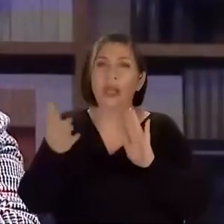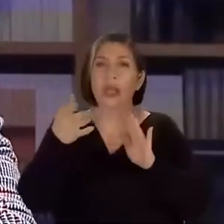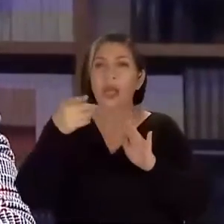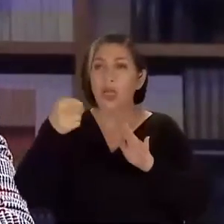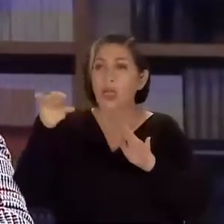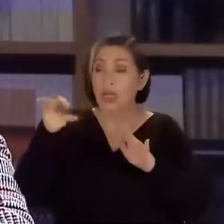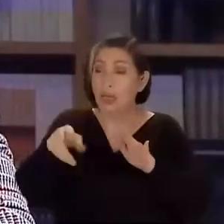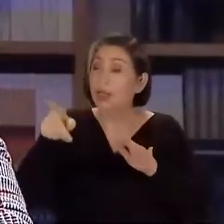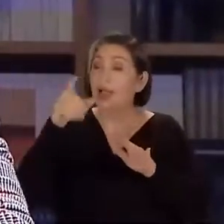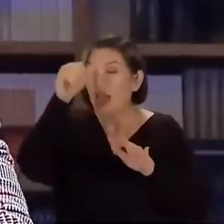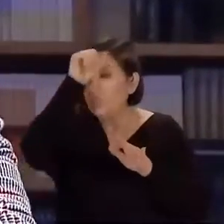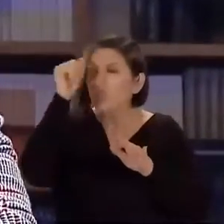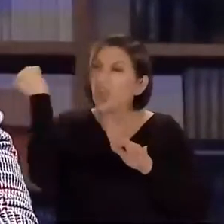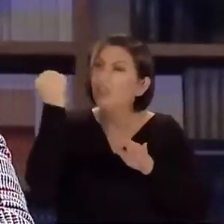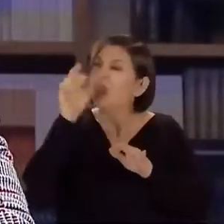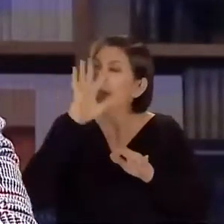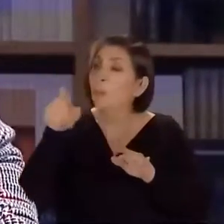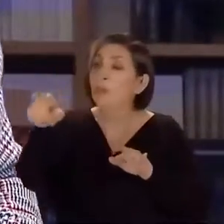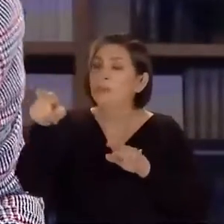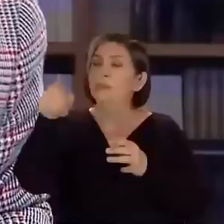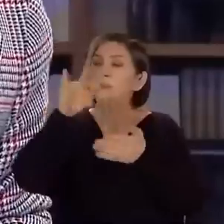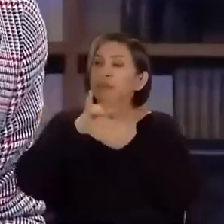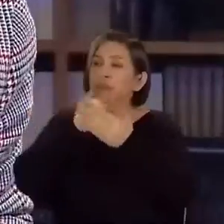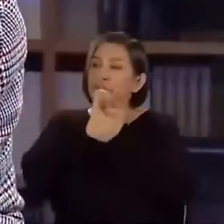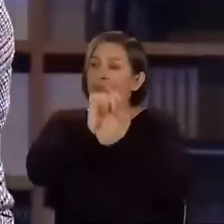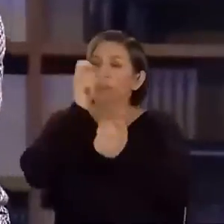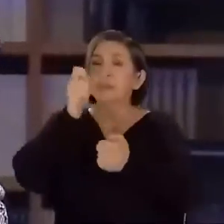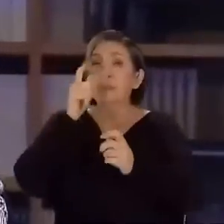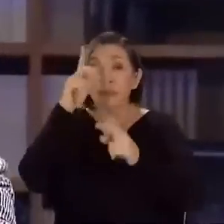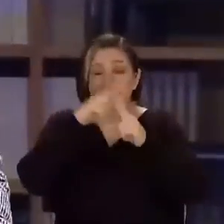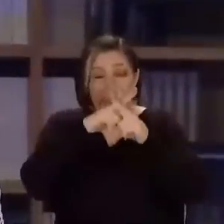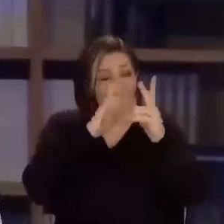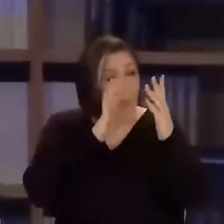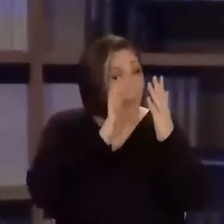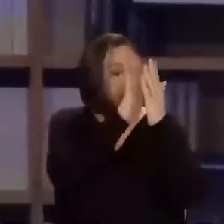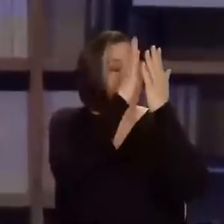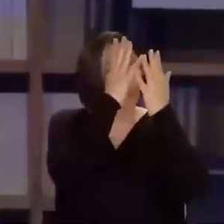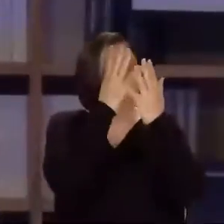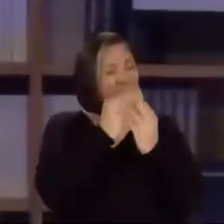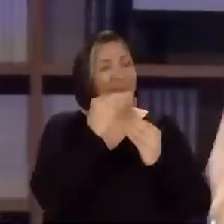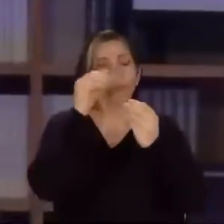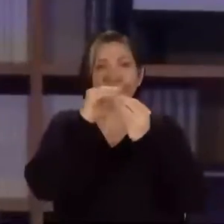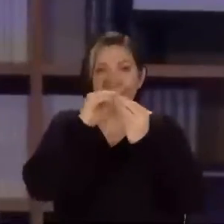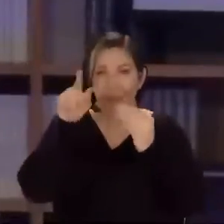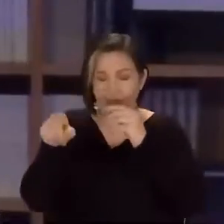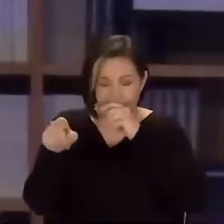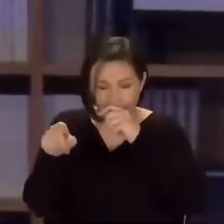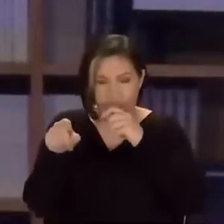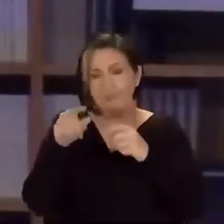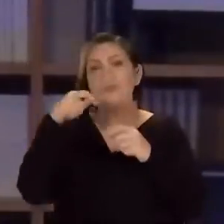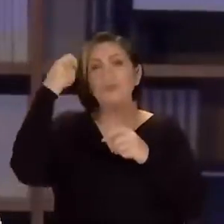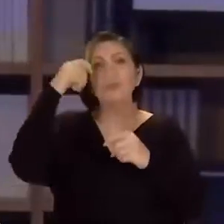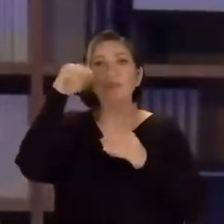katil cezasını bulacak katilin hele hele bir polise şiddet gösteren katilin ya da suçlunun